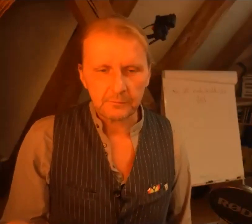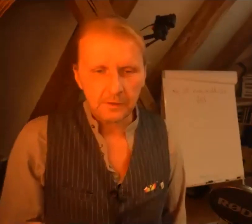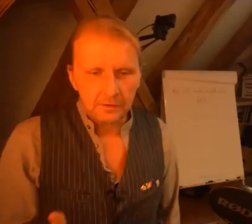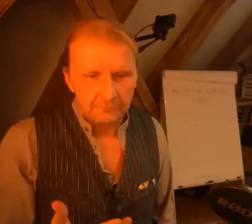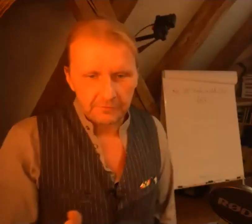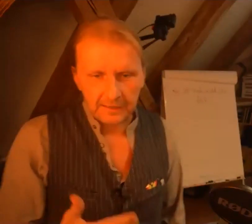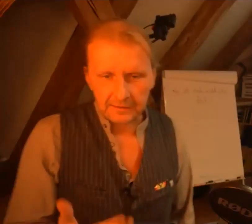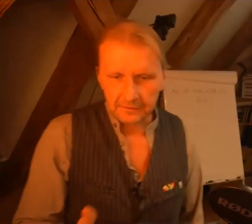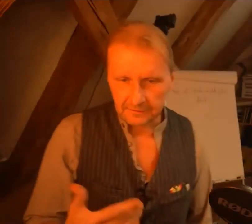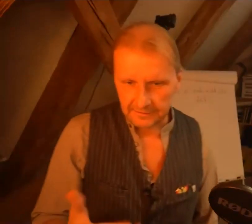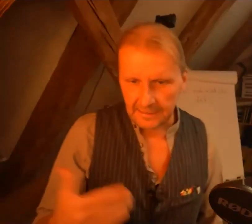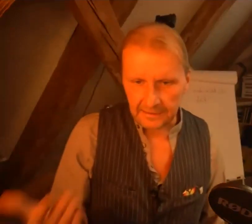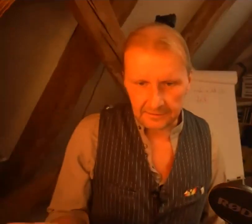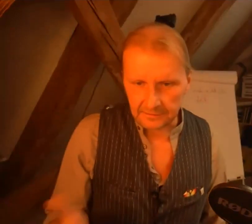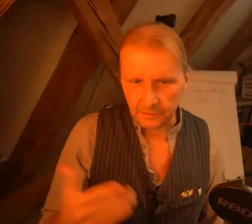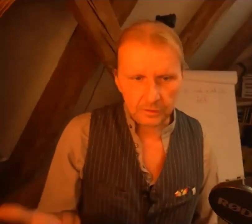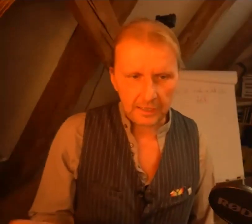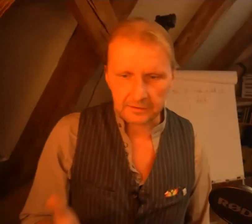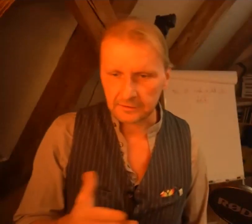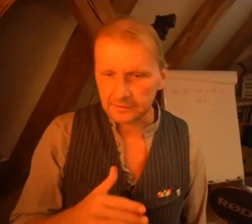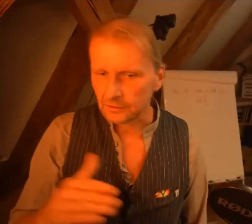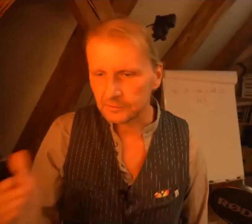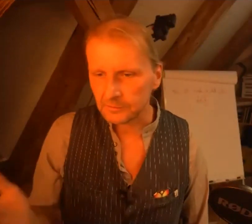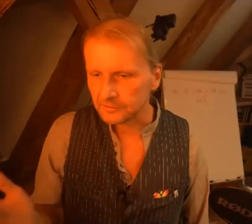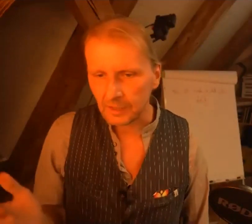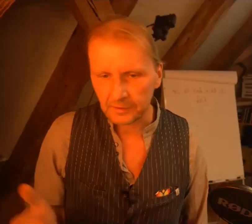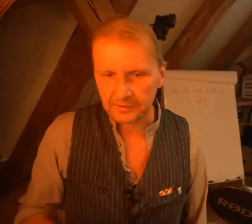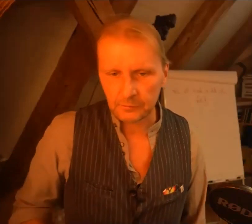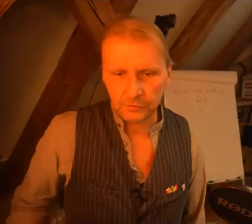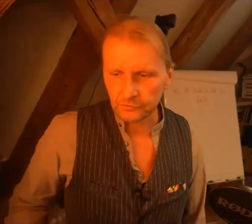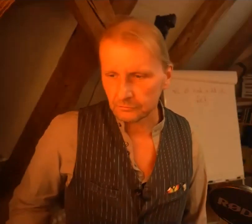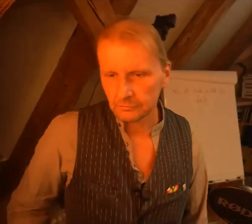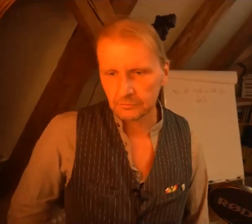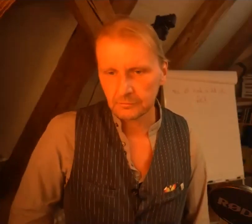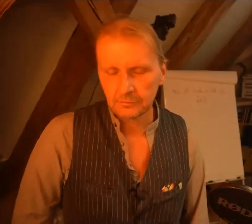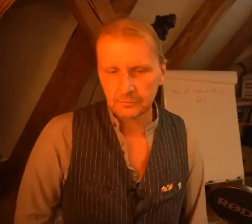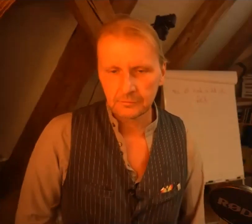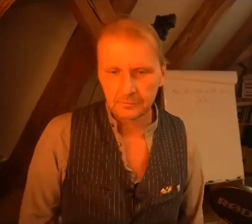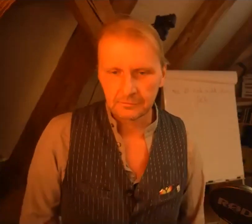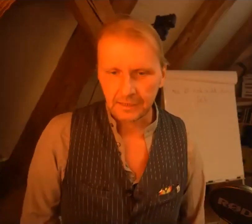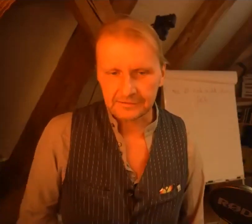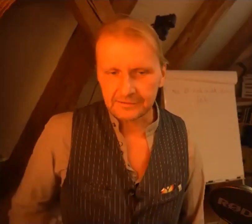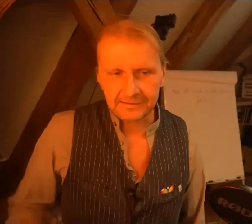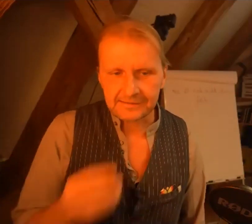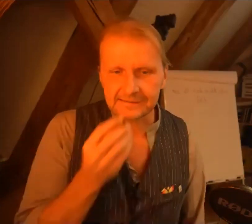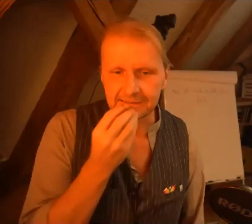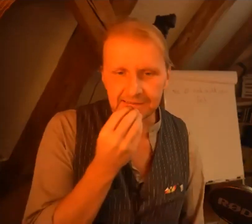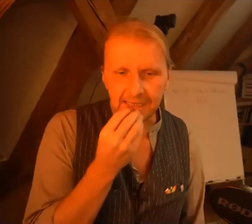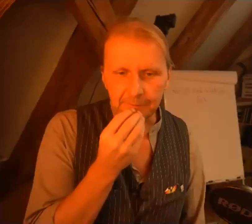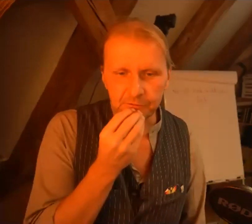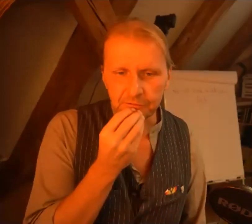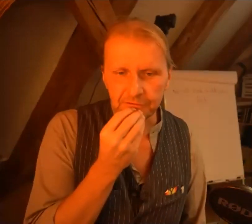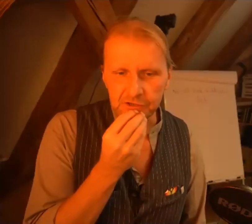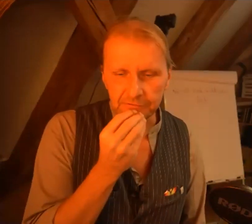Problem, weil die Eltern, die jungen Eltern, jetzt auch nicht mehr zur Arbeit gehen müssen. Also es ist